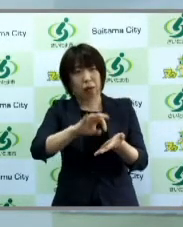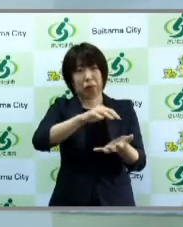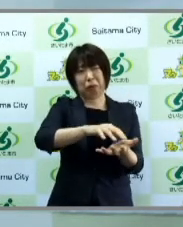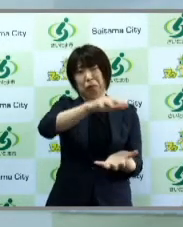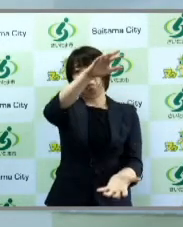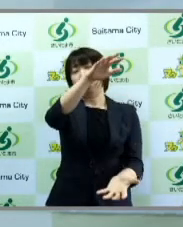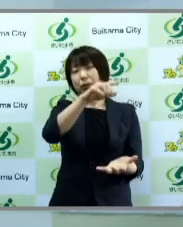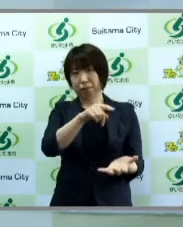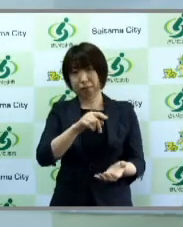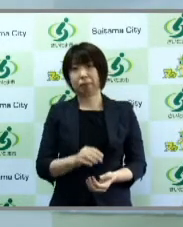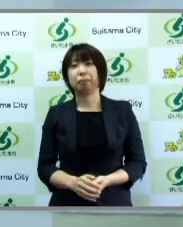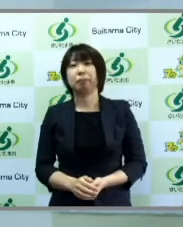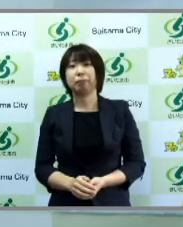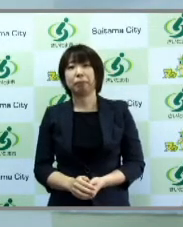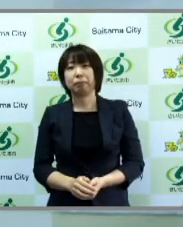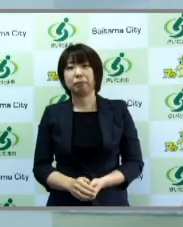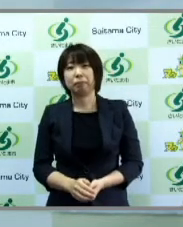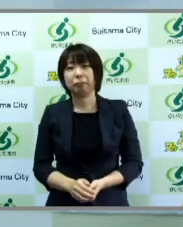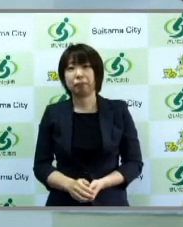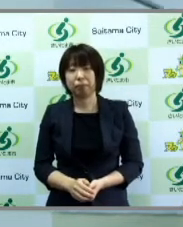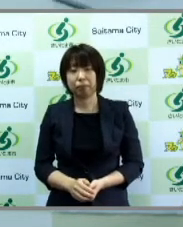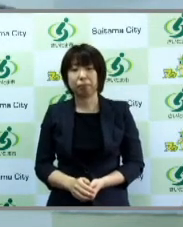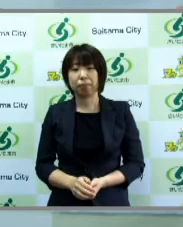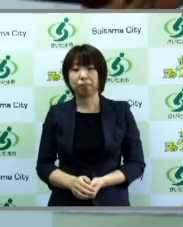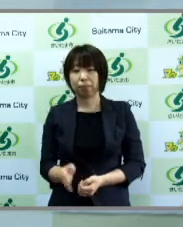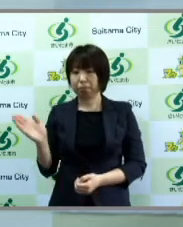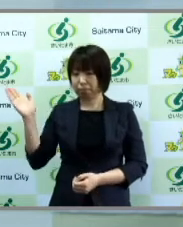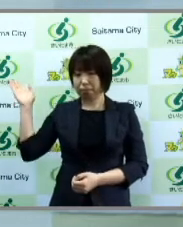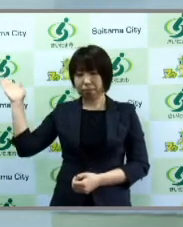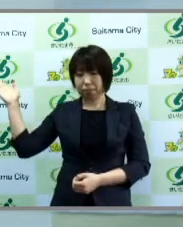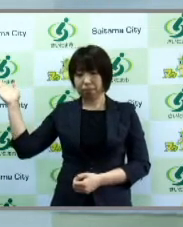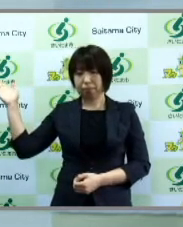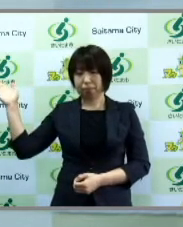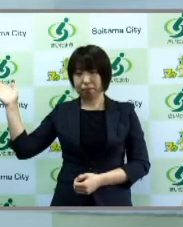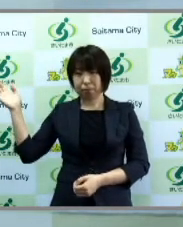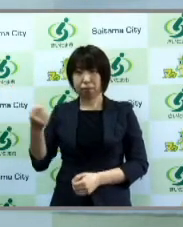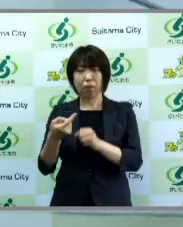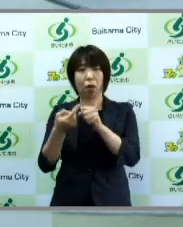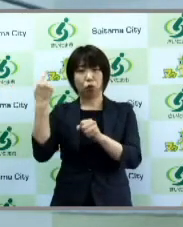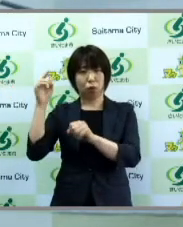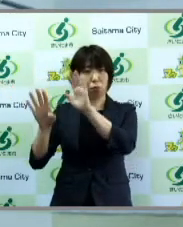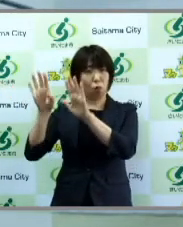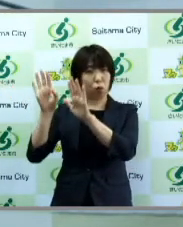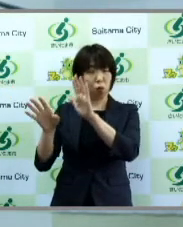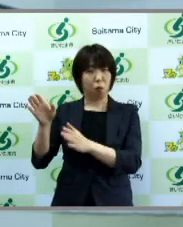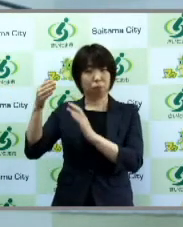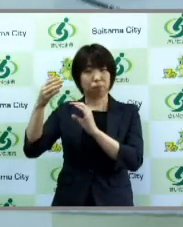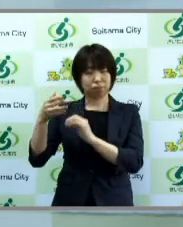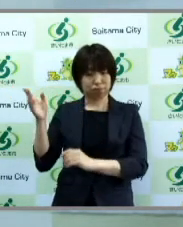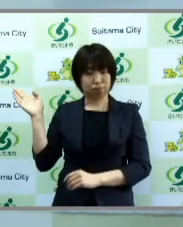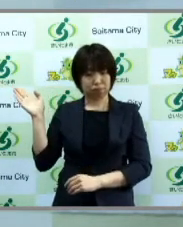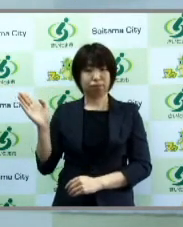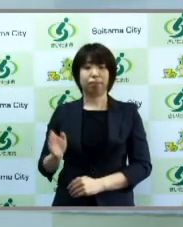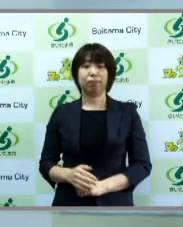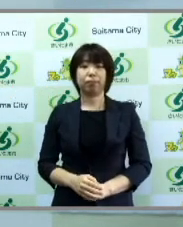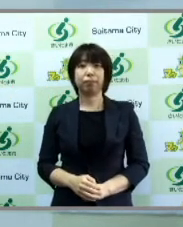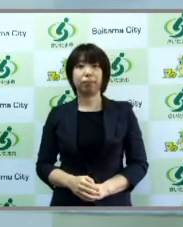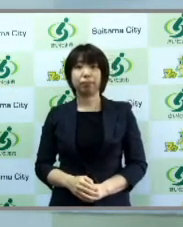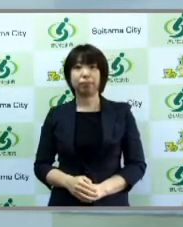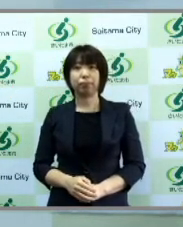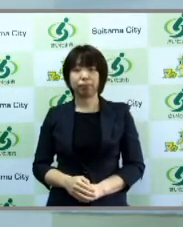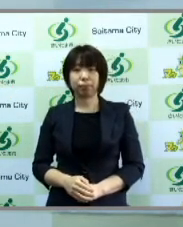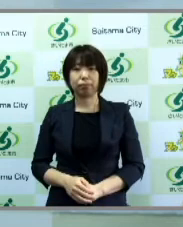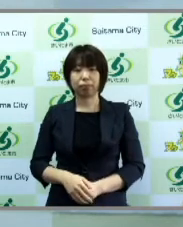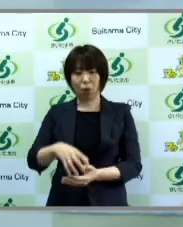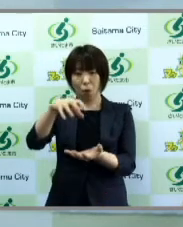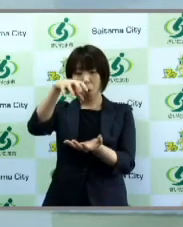らは被災当時の現地の様子でございます。ごみの集積所など